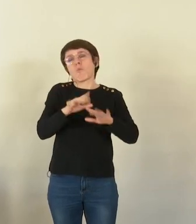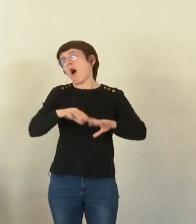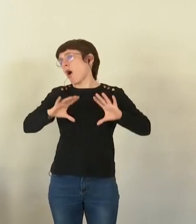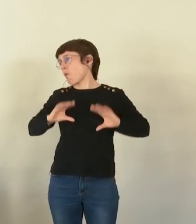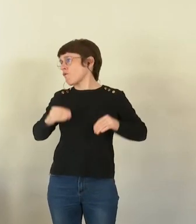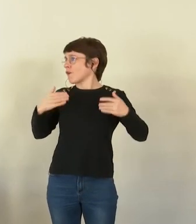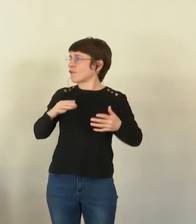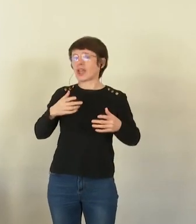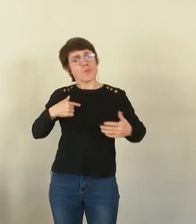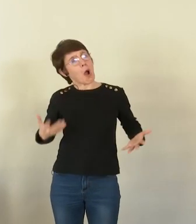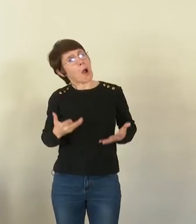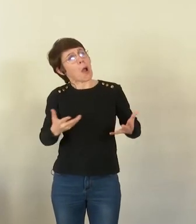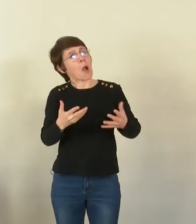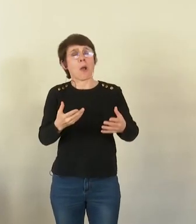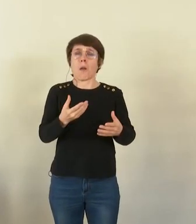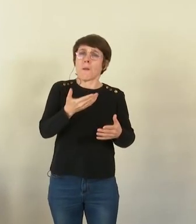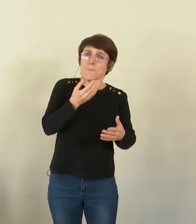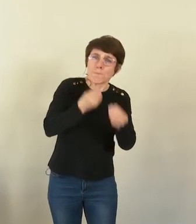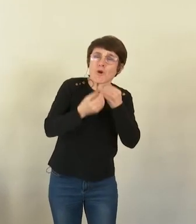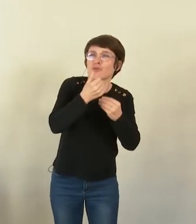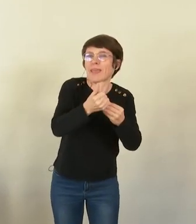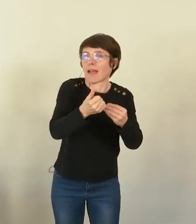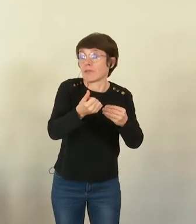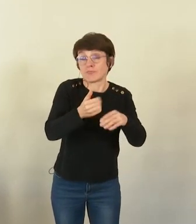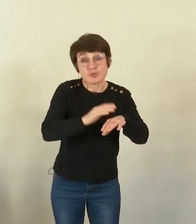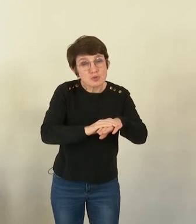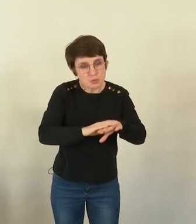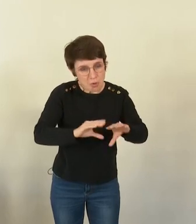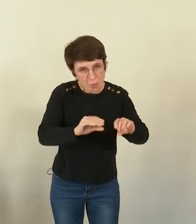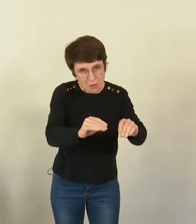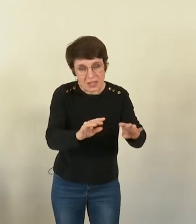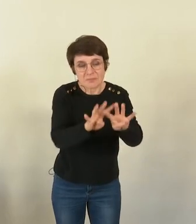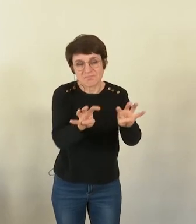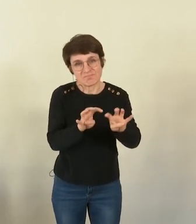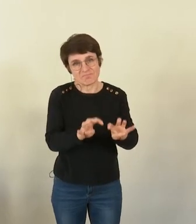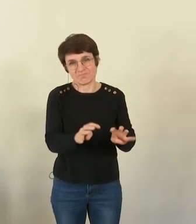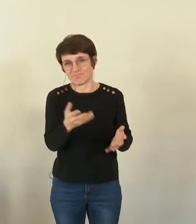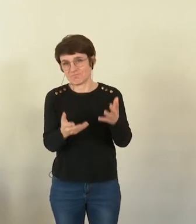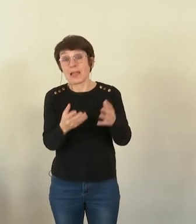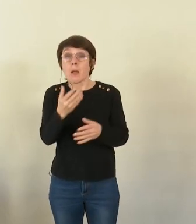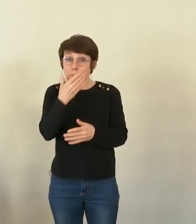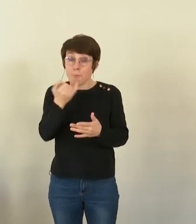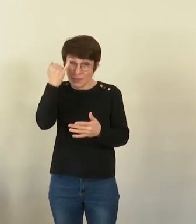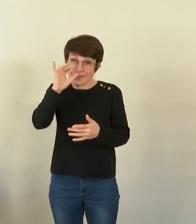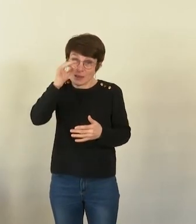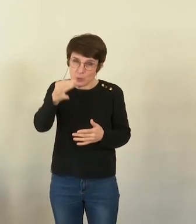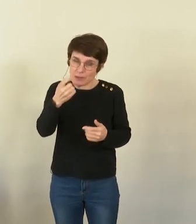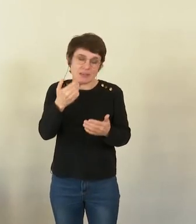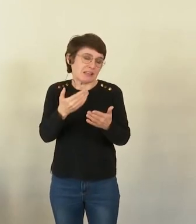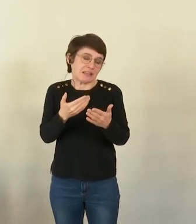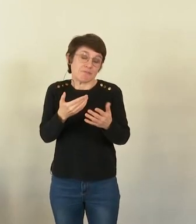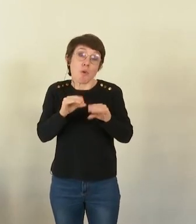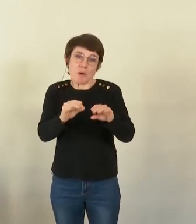mieux nourrir belle idée mais nous ne sommes pas convaincus de la manière que vous souhaitez la mettre en place pour ces raisons nous nous